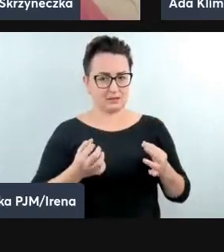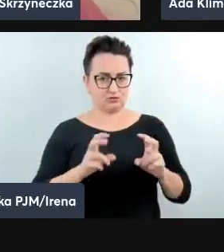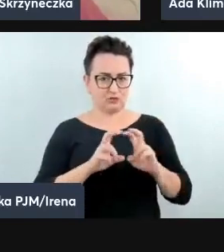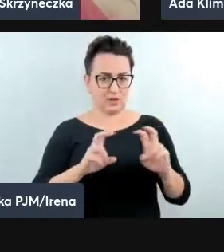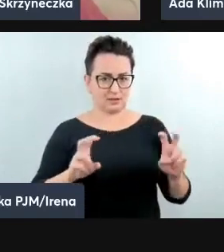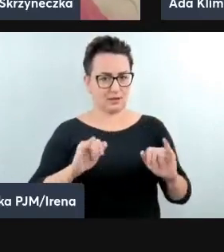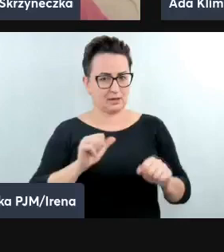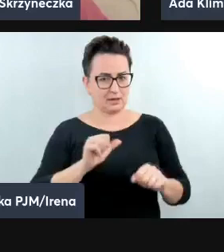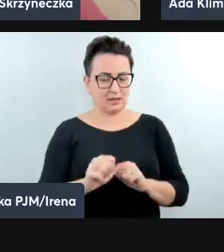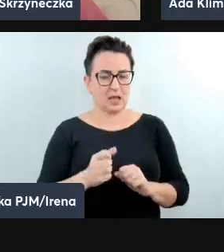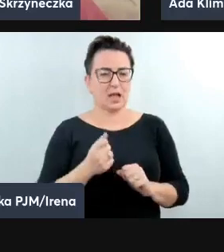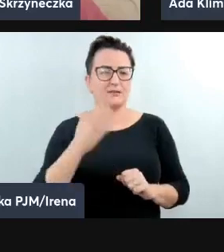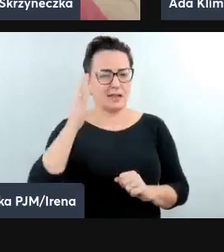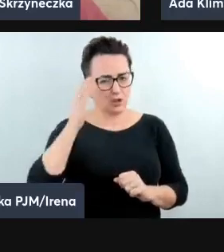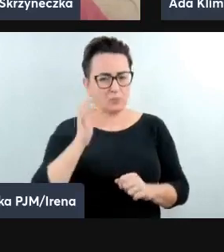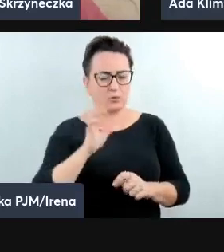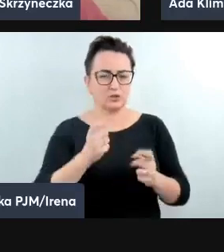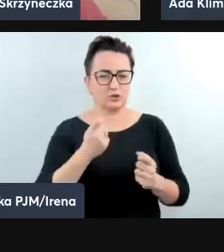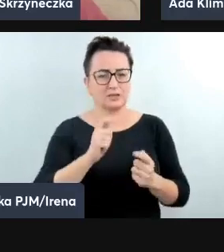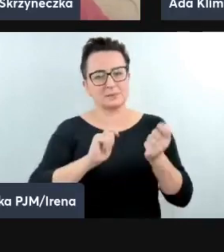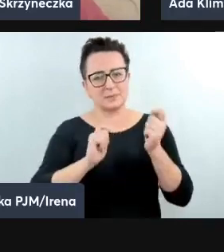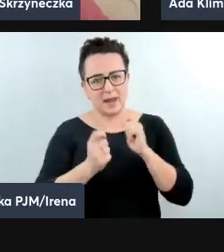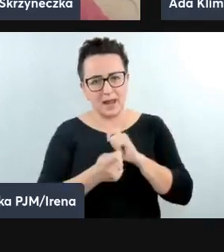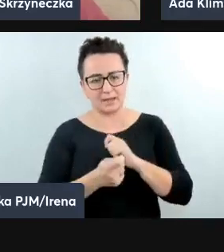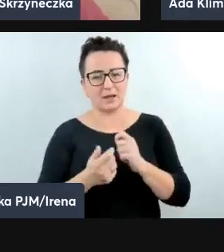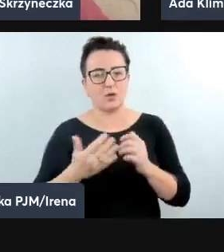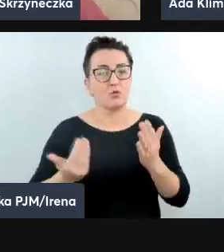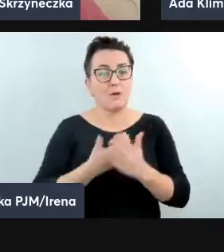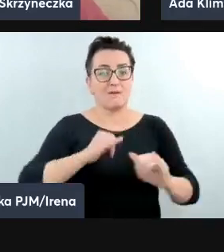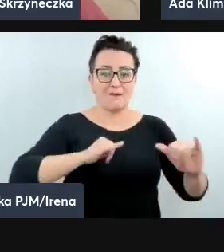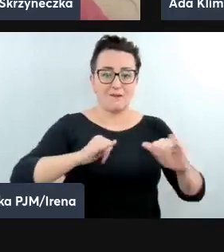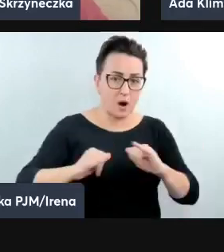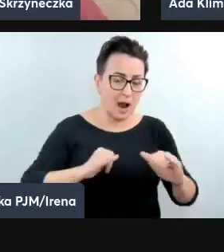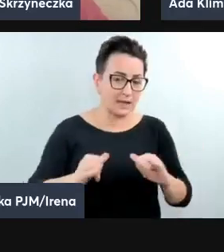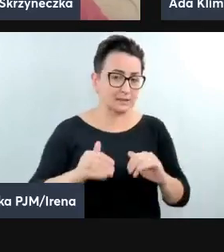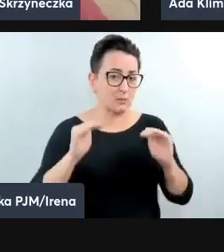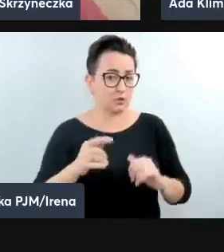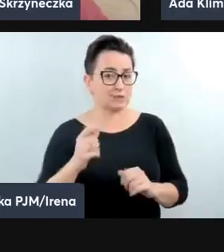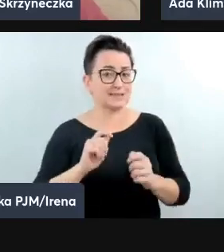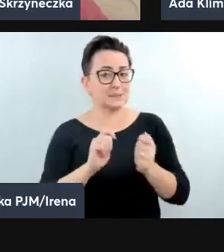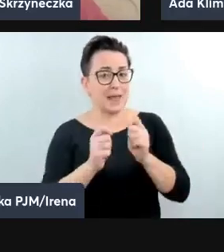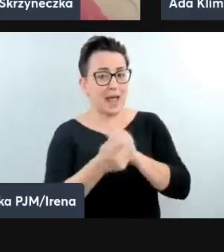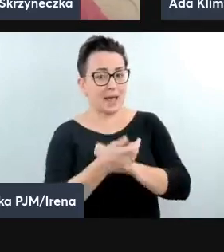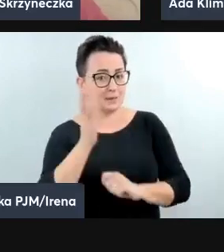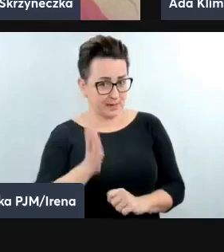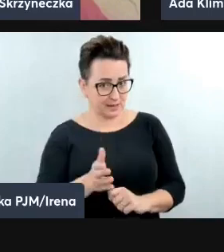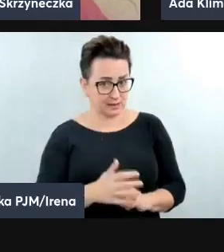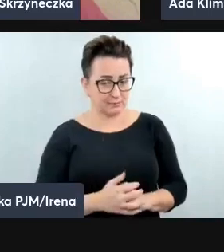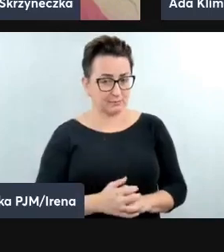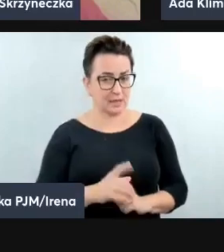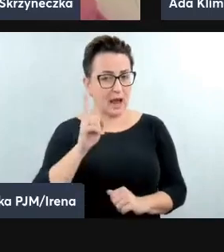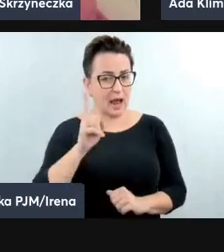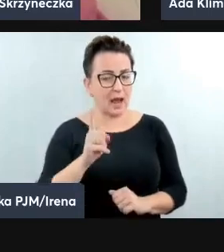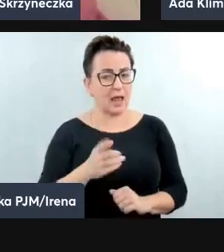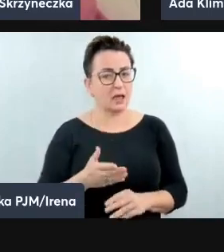ta nowa władza, być może przychodzą te zmiany, ale no jak to ostatnio w waszej praktyce było? Ty Tosia, masz to w